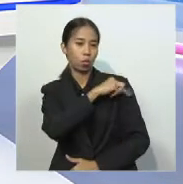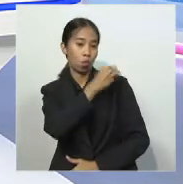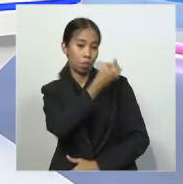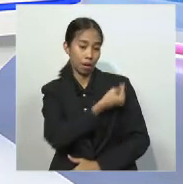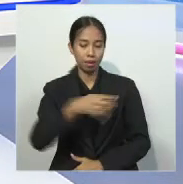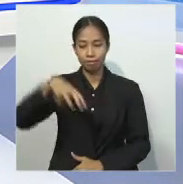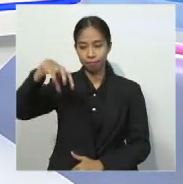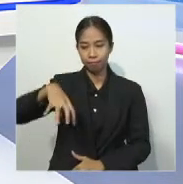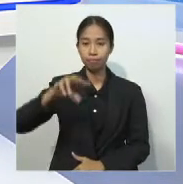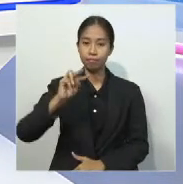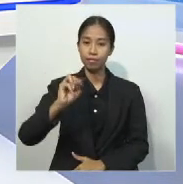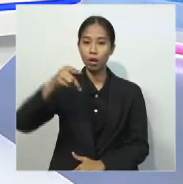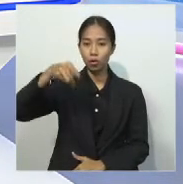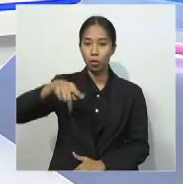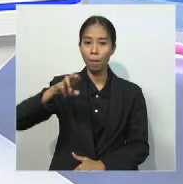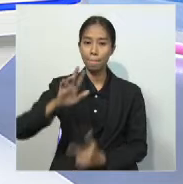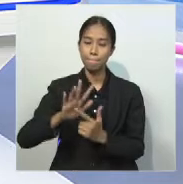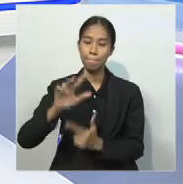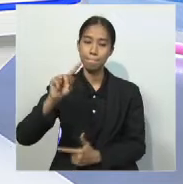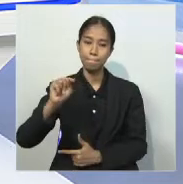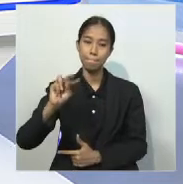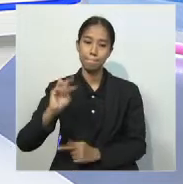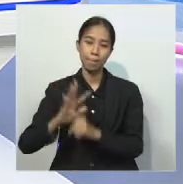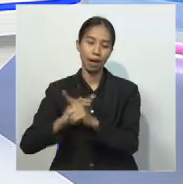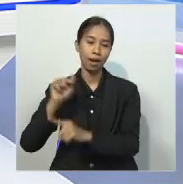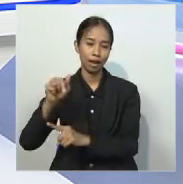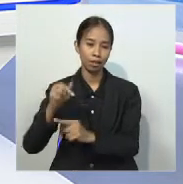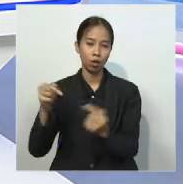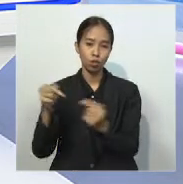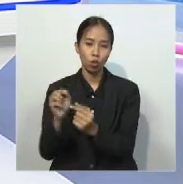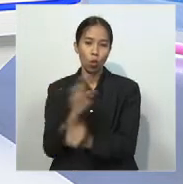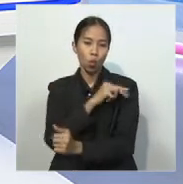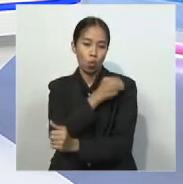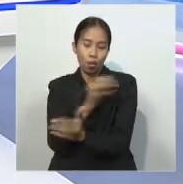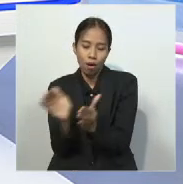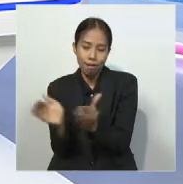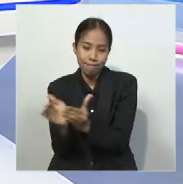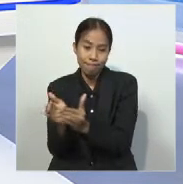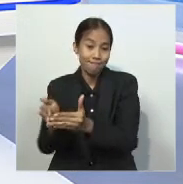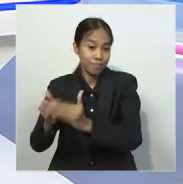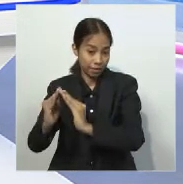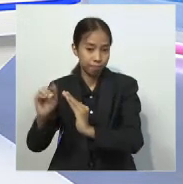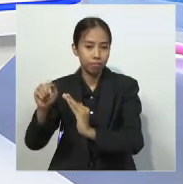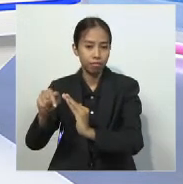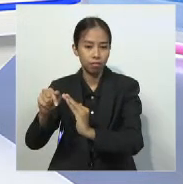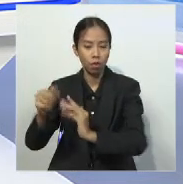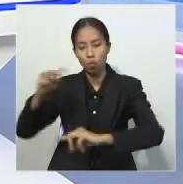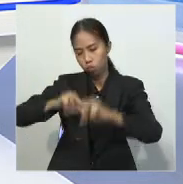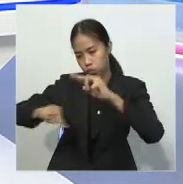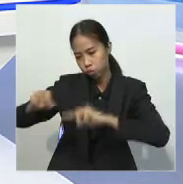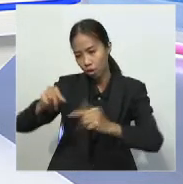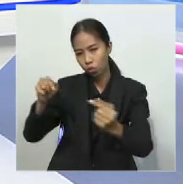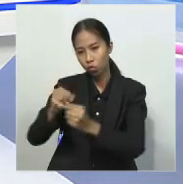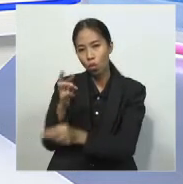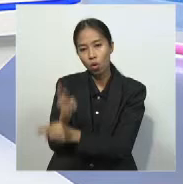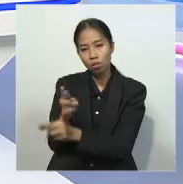รัตน์ราชธานีก็มีการตั้งคลินิกขึ้นมาเป็นคลินิกมลพิษแห่งแรกในประเทศไทยด้วยนะคะนำร่องการรักษาประชาชนที่ได้รับ